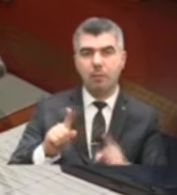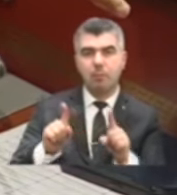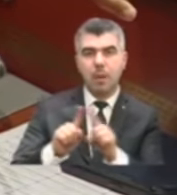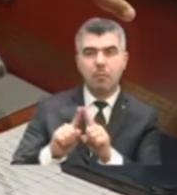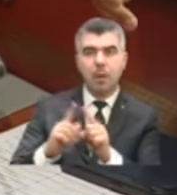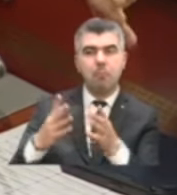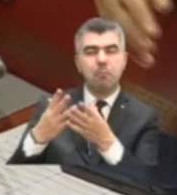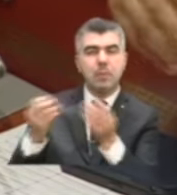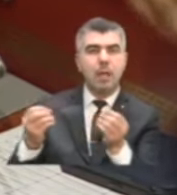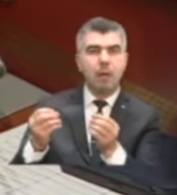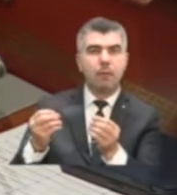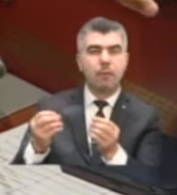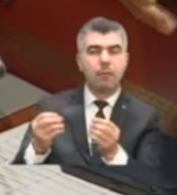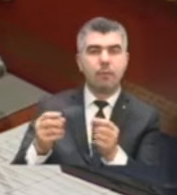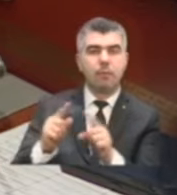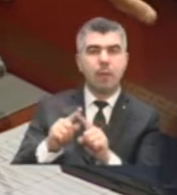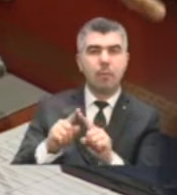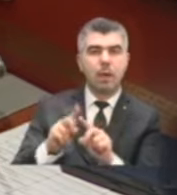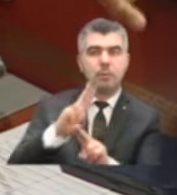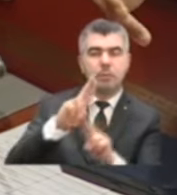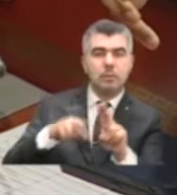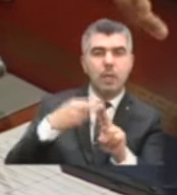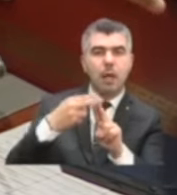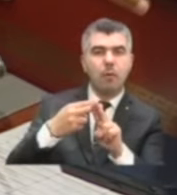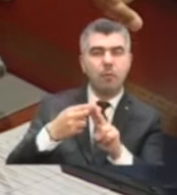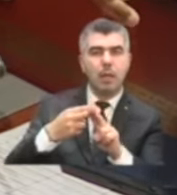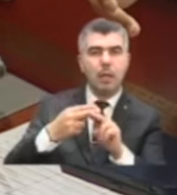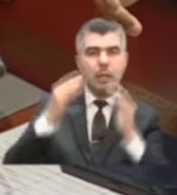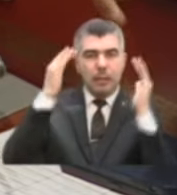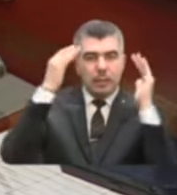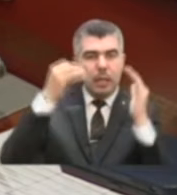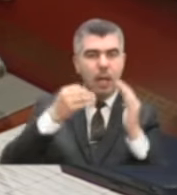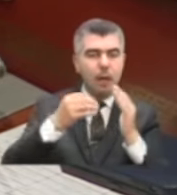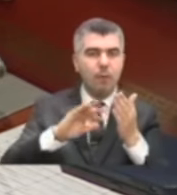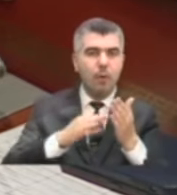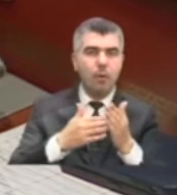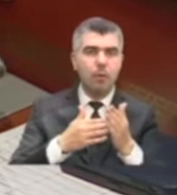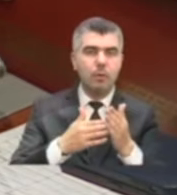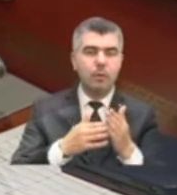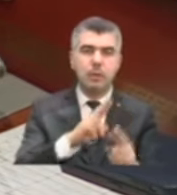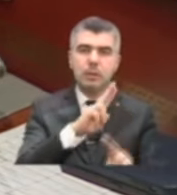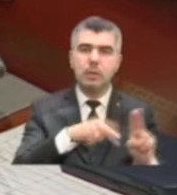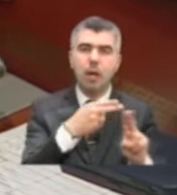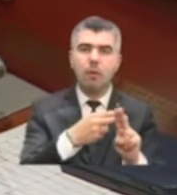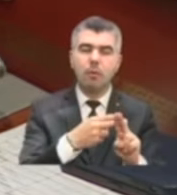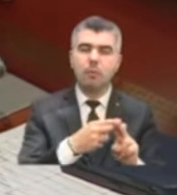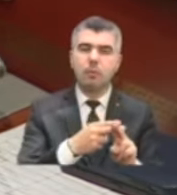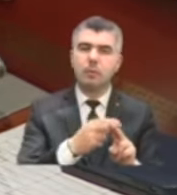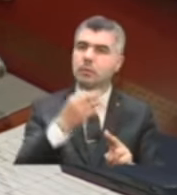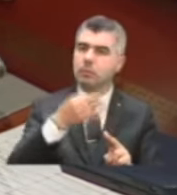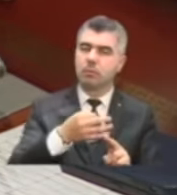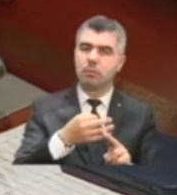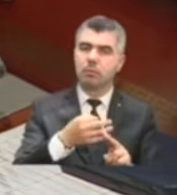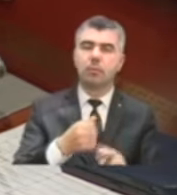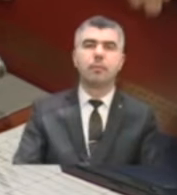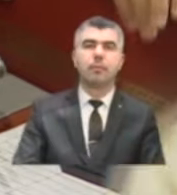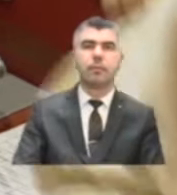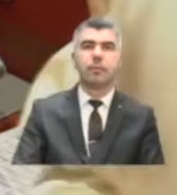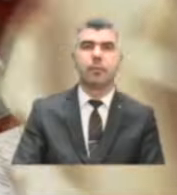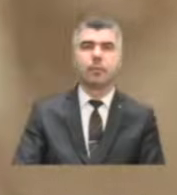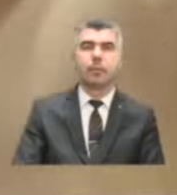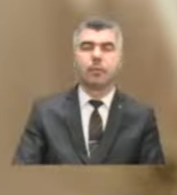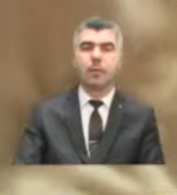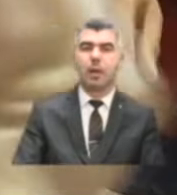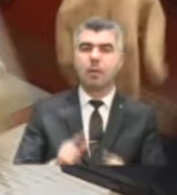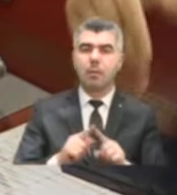نقول بالملايين، يتجاوبون مع المفهوم ديال الثقافه والصناعه الثقافيه، ما جا البركه. جا البركه، لان ما خصناش